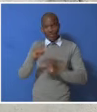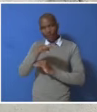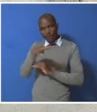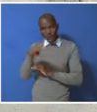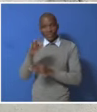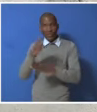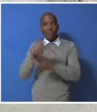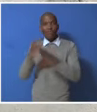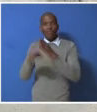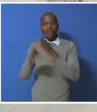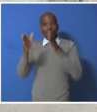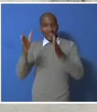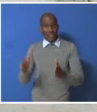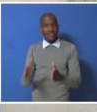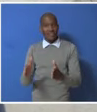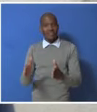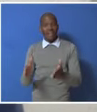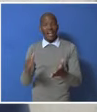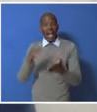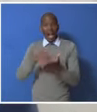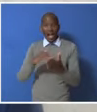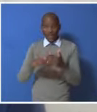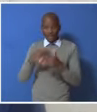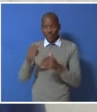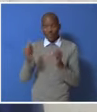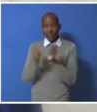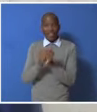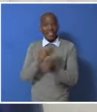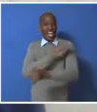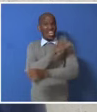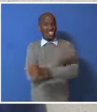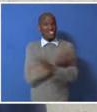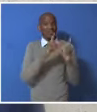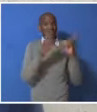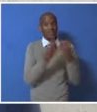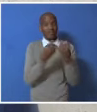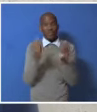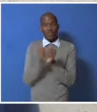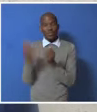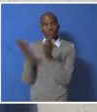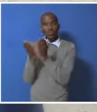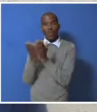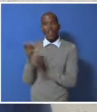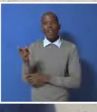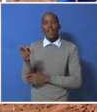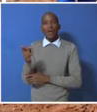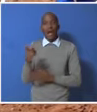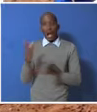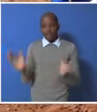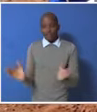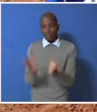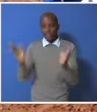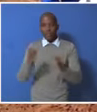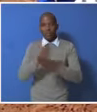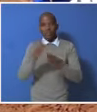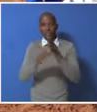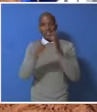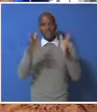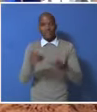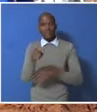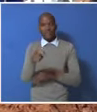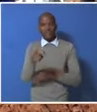40 e eteletswe pele ke ba lephata la kgotetso ba e kopanetse le ba di-brigade. Baagi bone ba